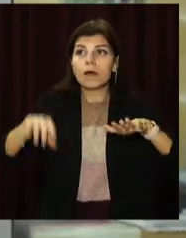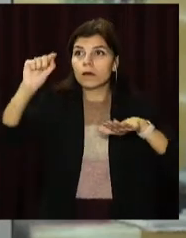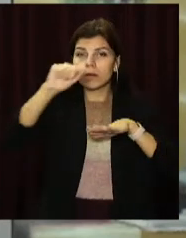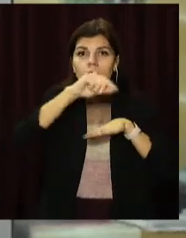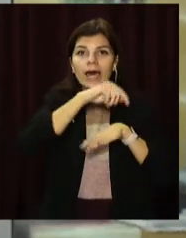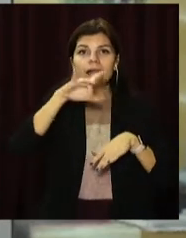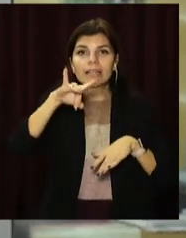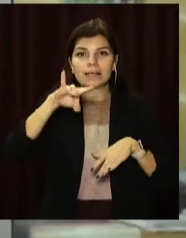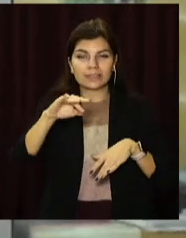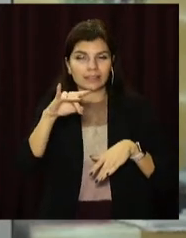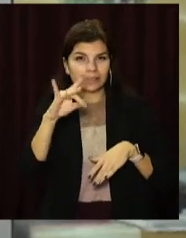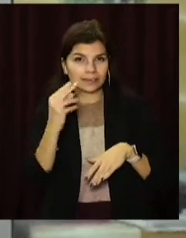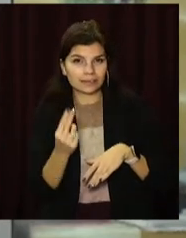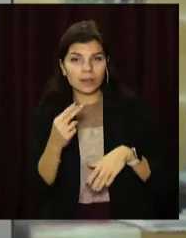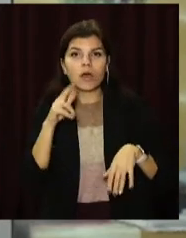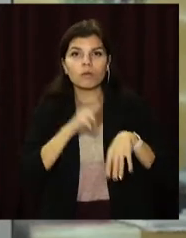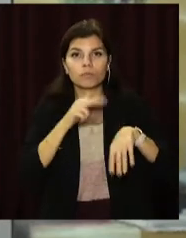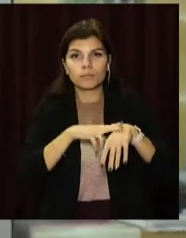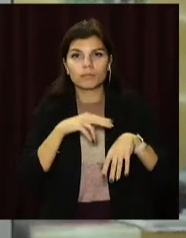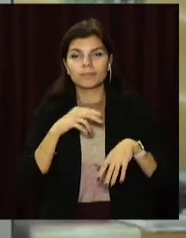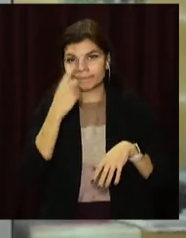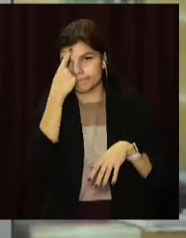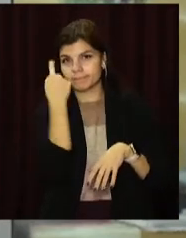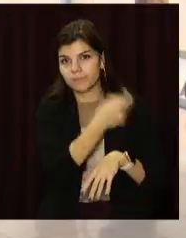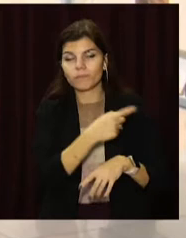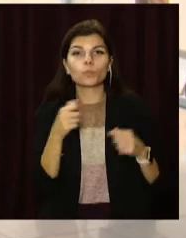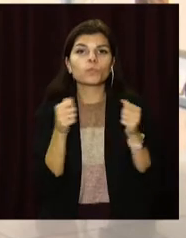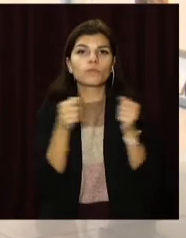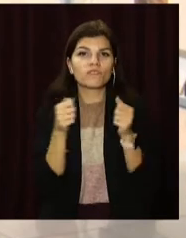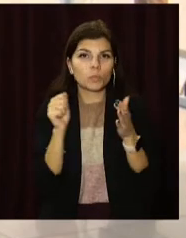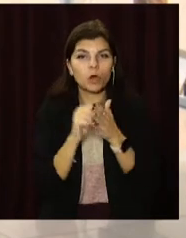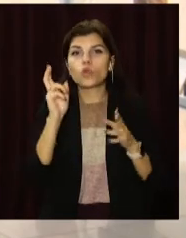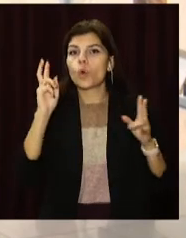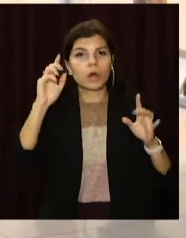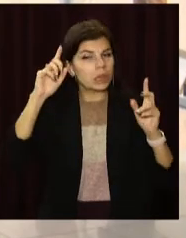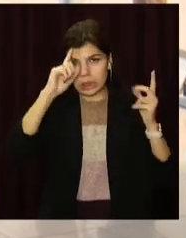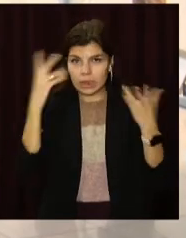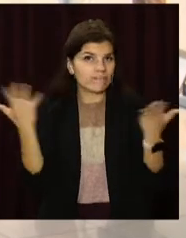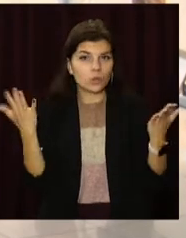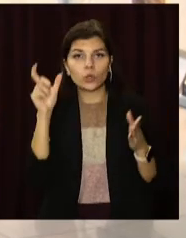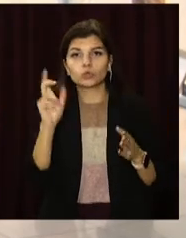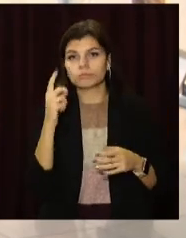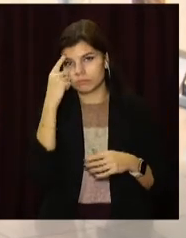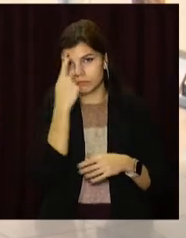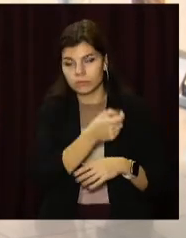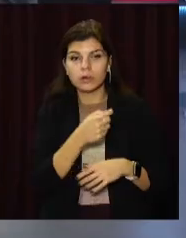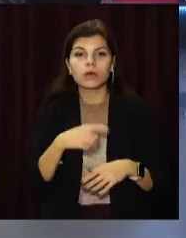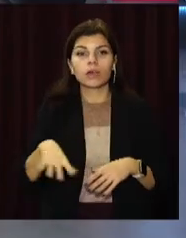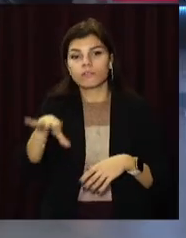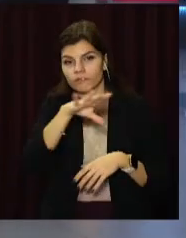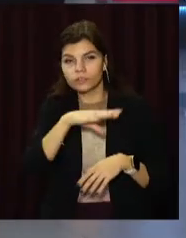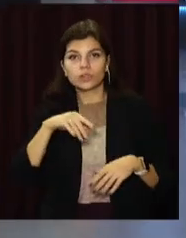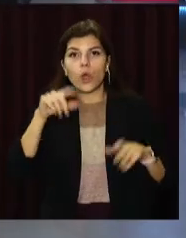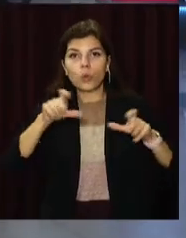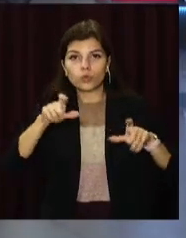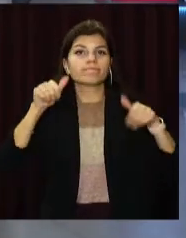центрів міста надійшли до кіберполіції області. Про вибухівку сповістили невідомі. Відвідувачів та персонал ТРЦ вивели